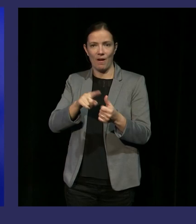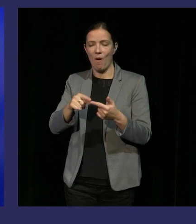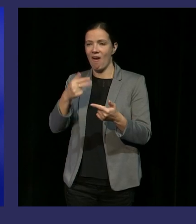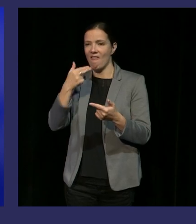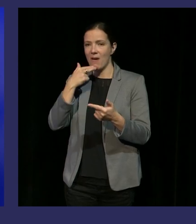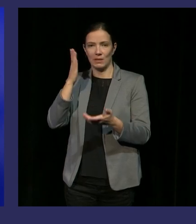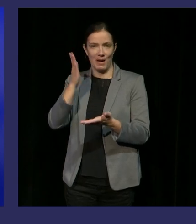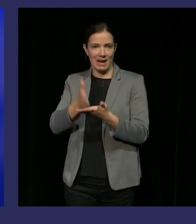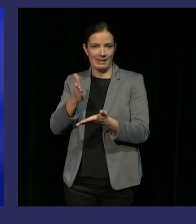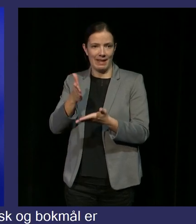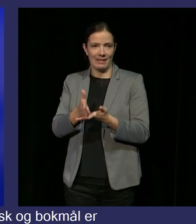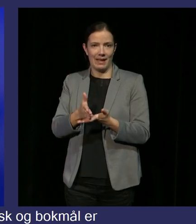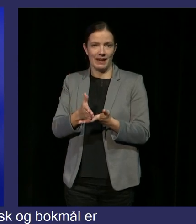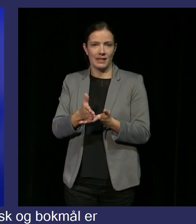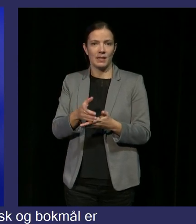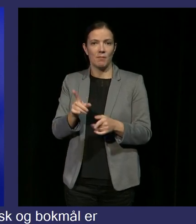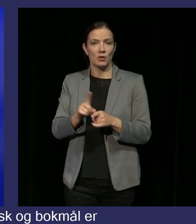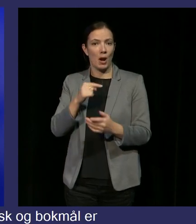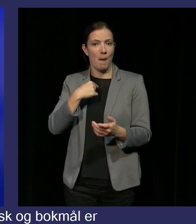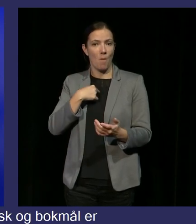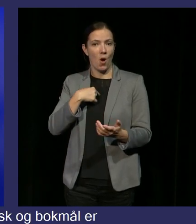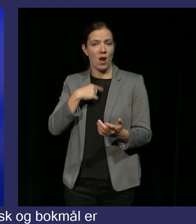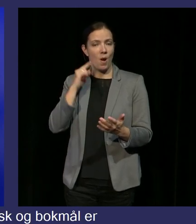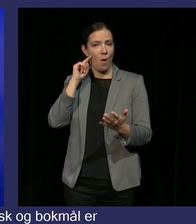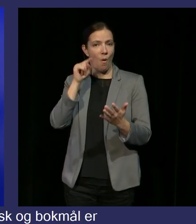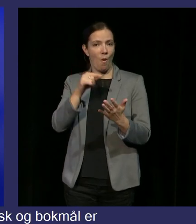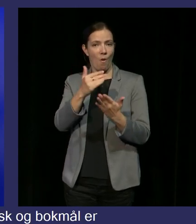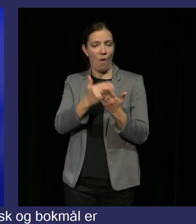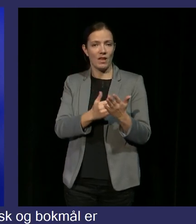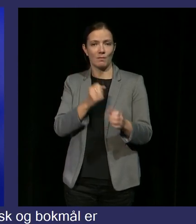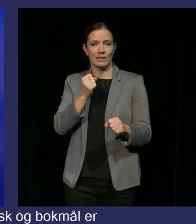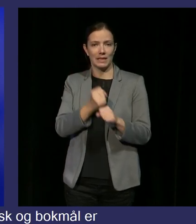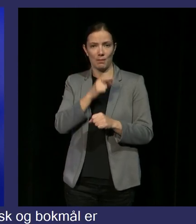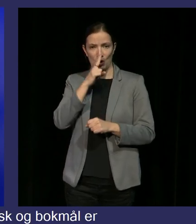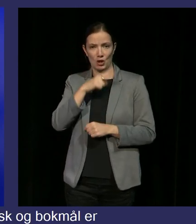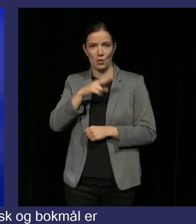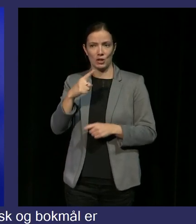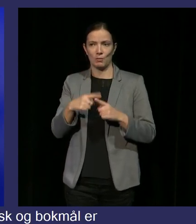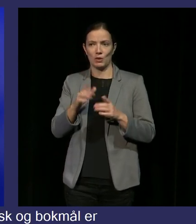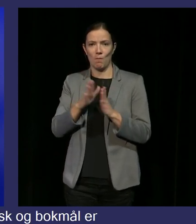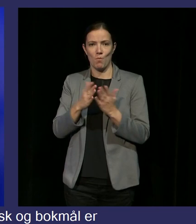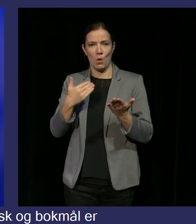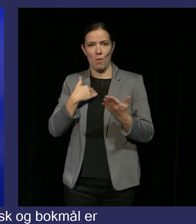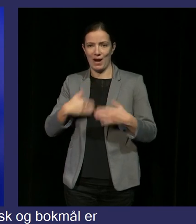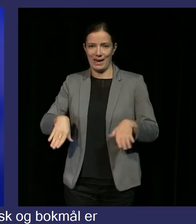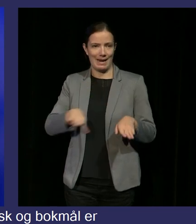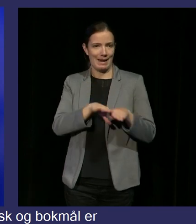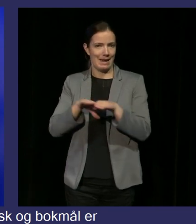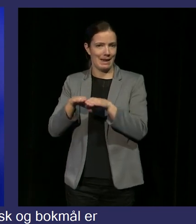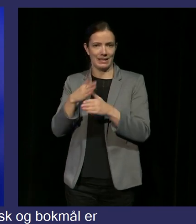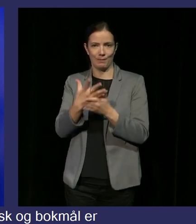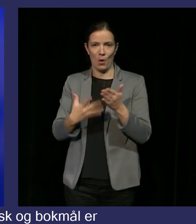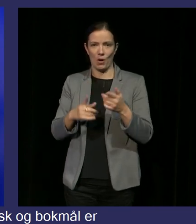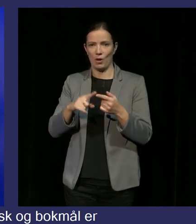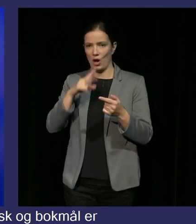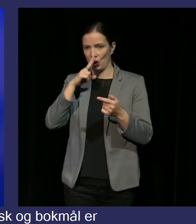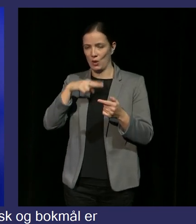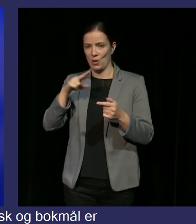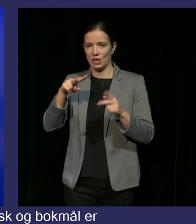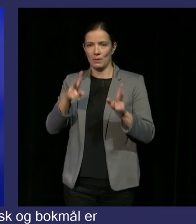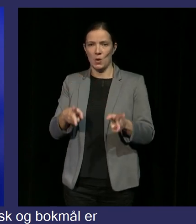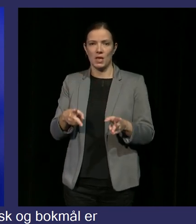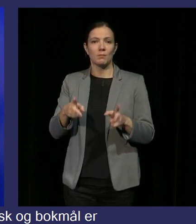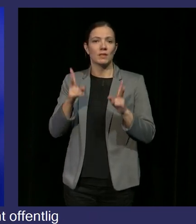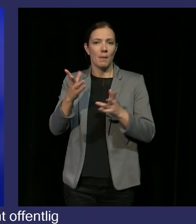har rettigheten. Så mållovas formål å sikre at nynorsk og bokmål likeverdige språk, og at nynorsk brukes på